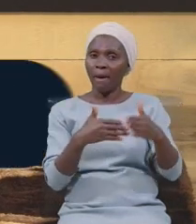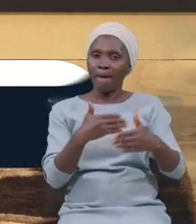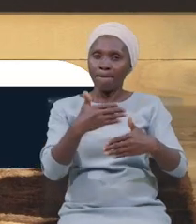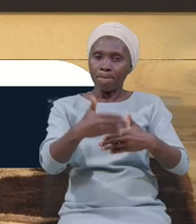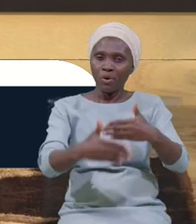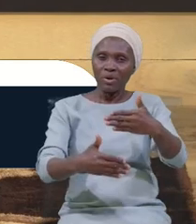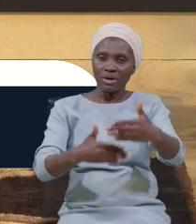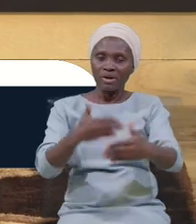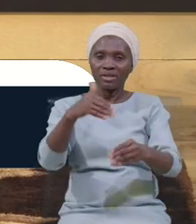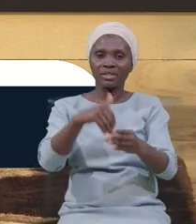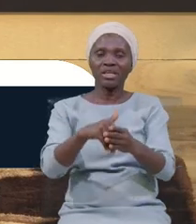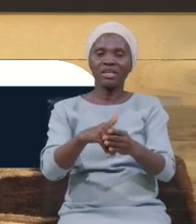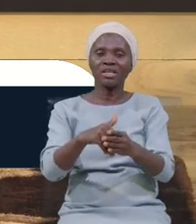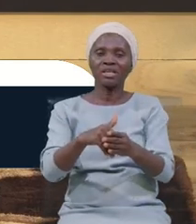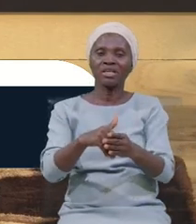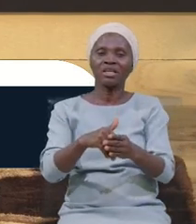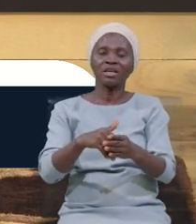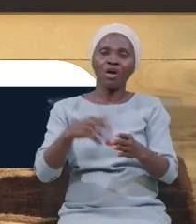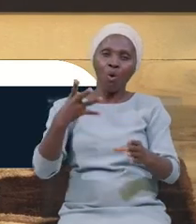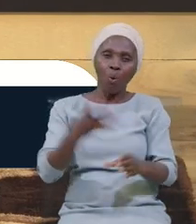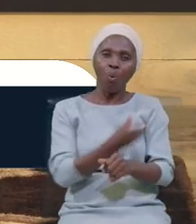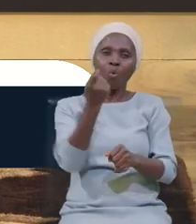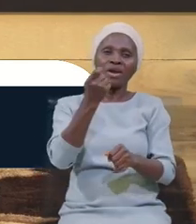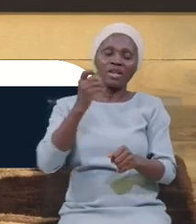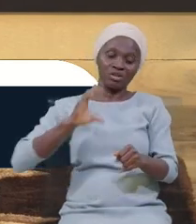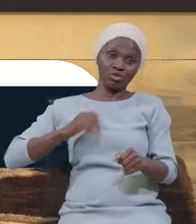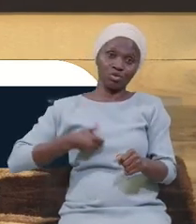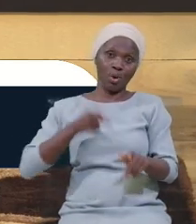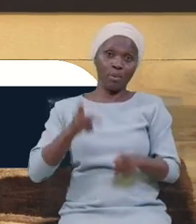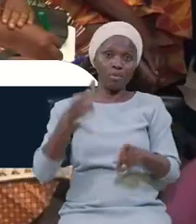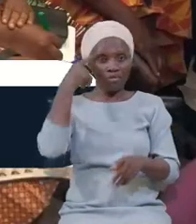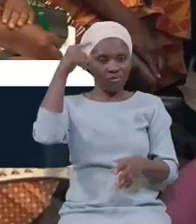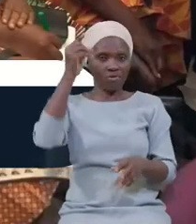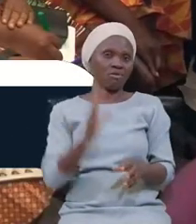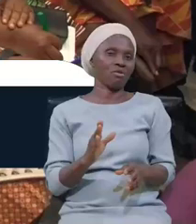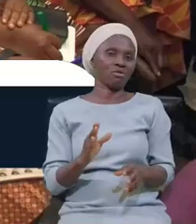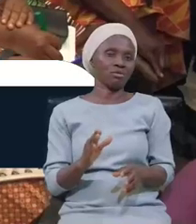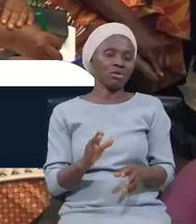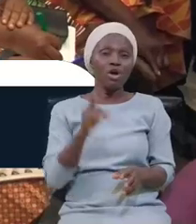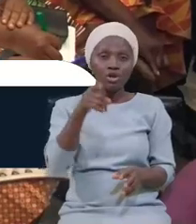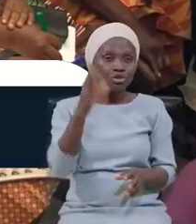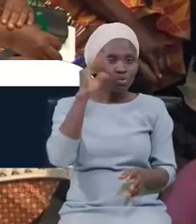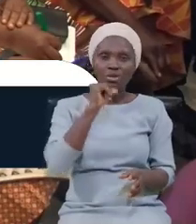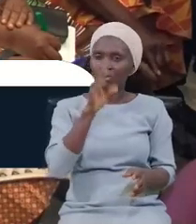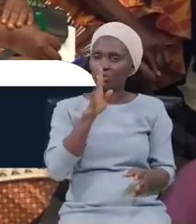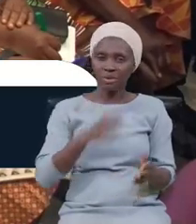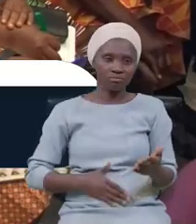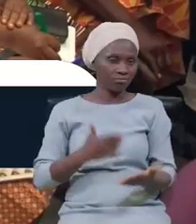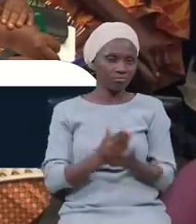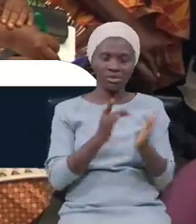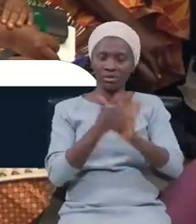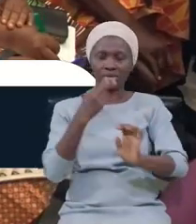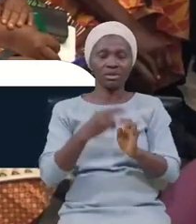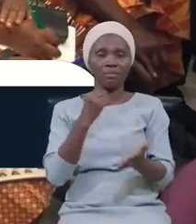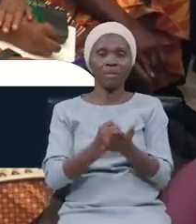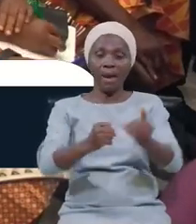dans le gain des âmes. Le progrès à gagner des âmes. Vous ne serez pas stérile. La puissance de